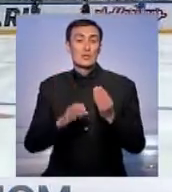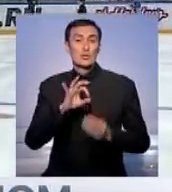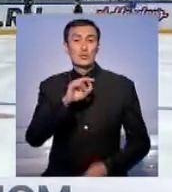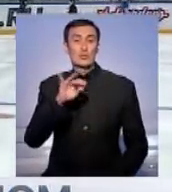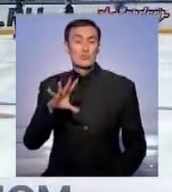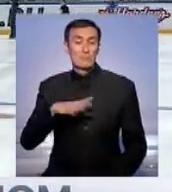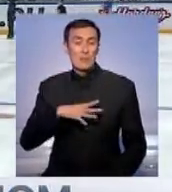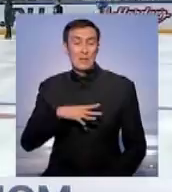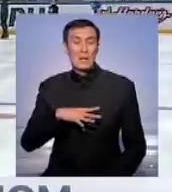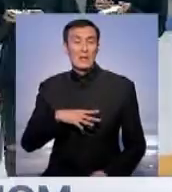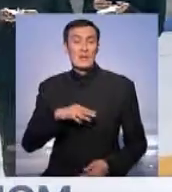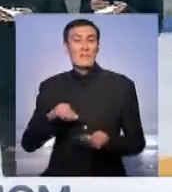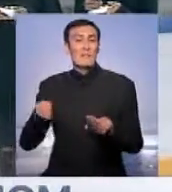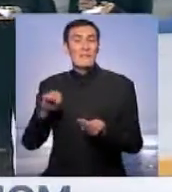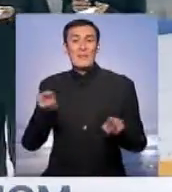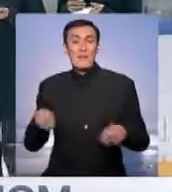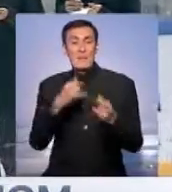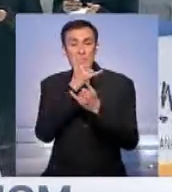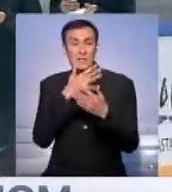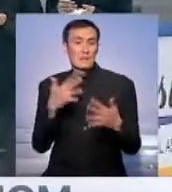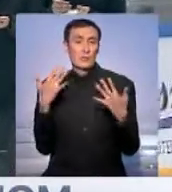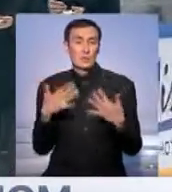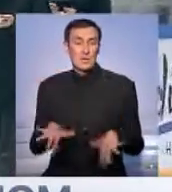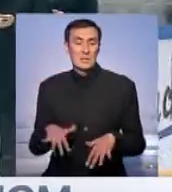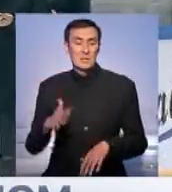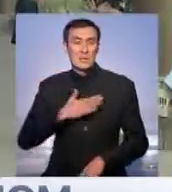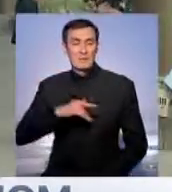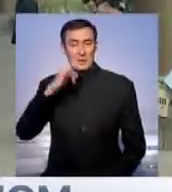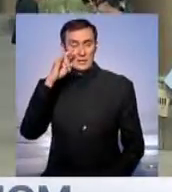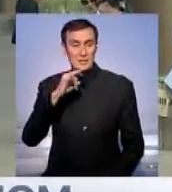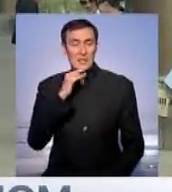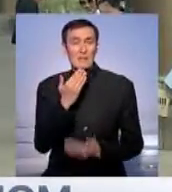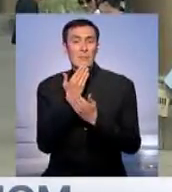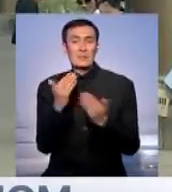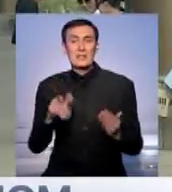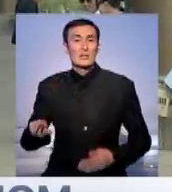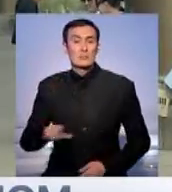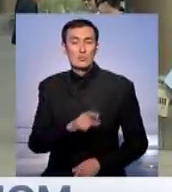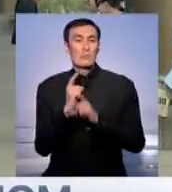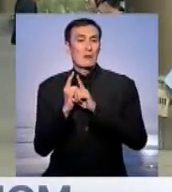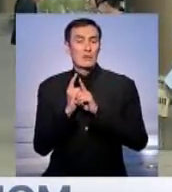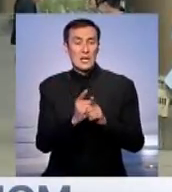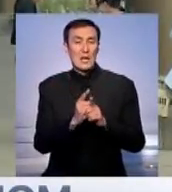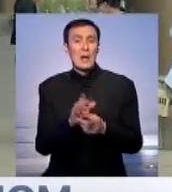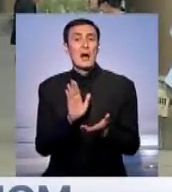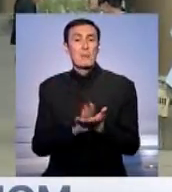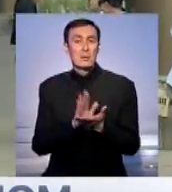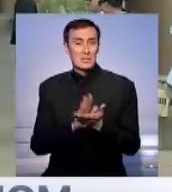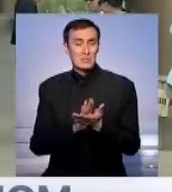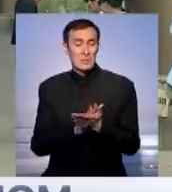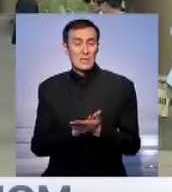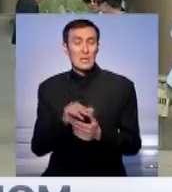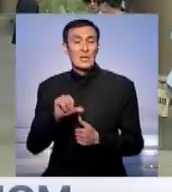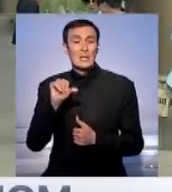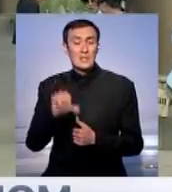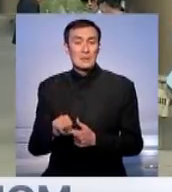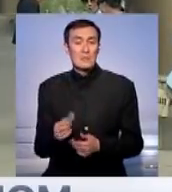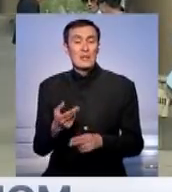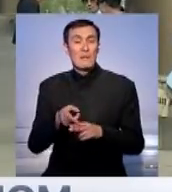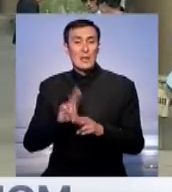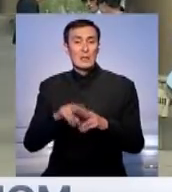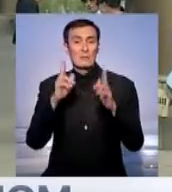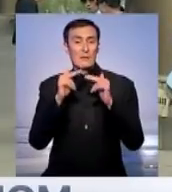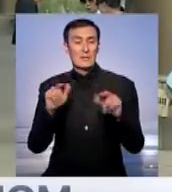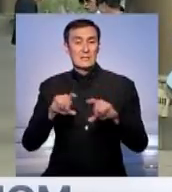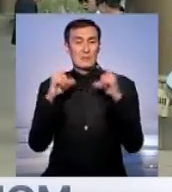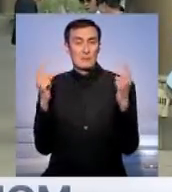стала невосполнимой утратой для всего Казахстана. Последний путь Дениса Тена провожали аплодисментами. Ведь именно здесь, на